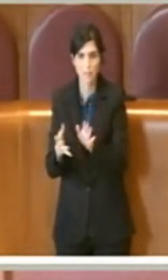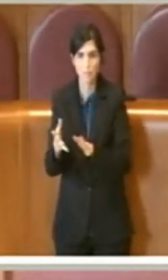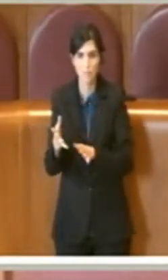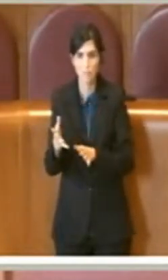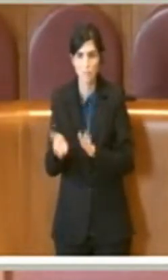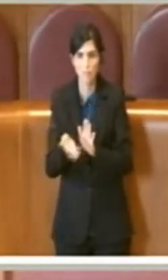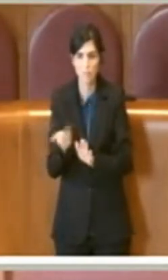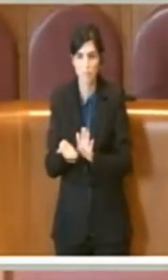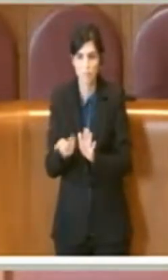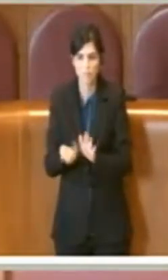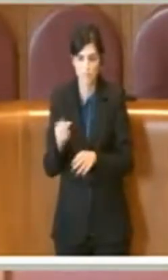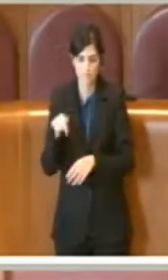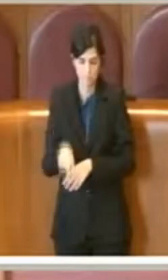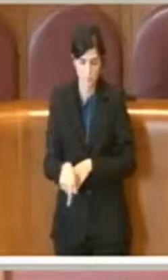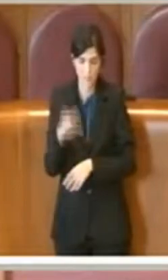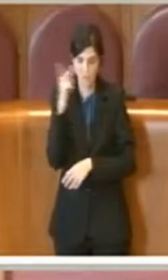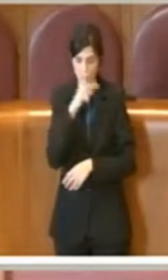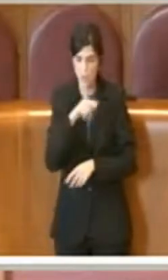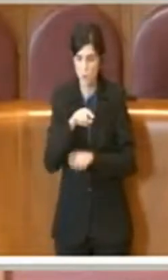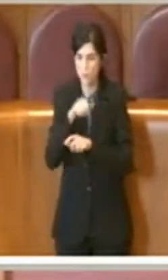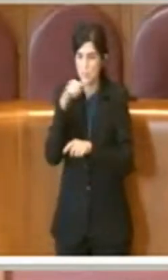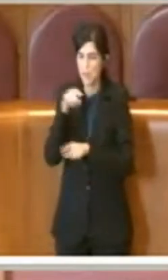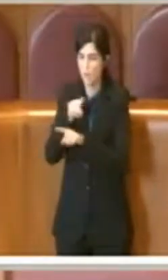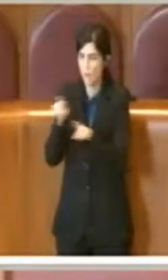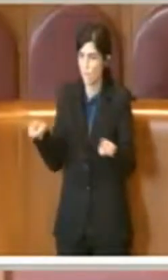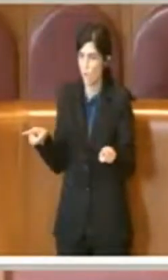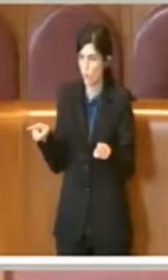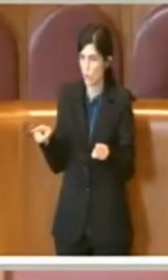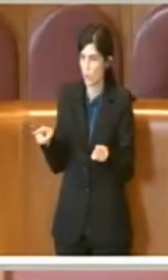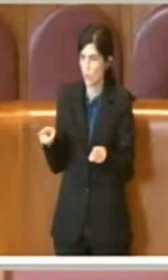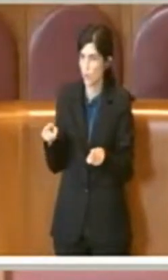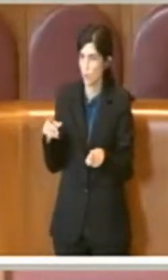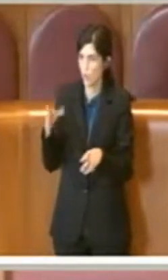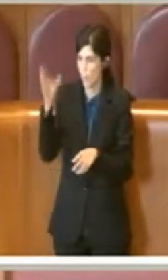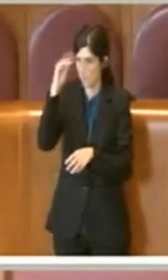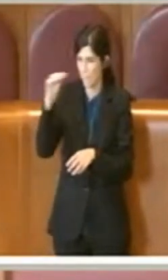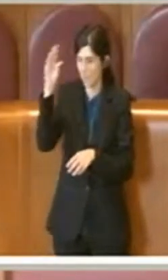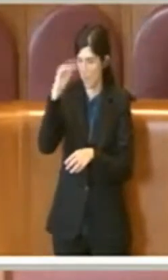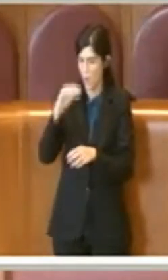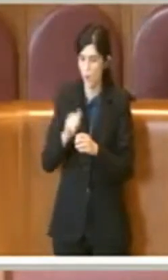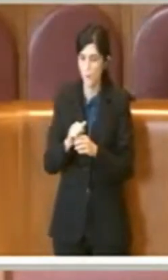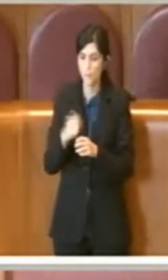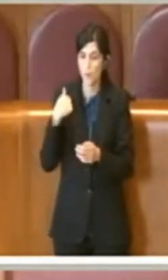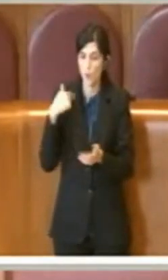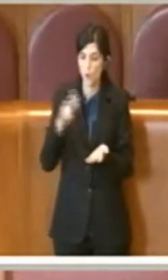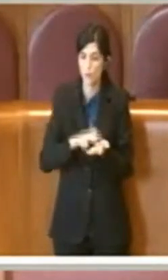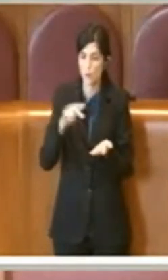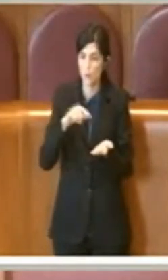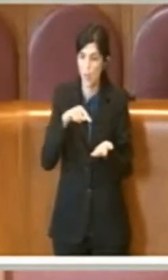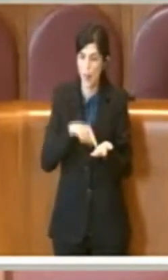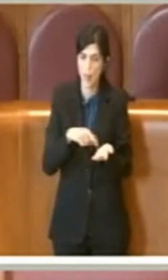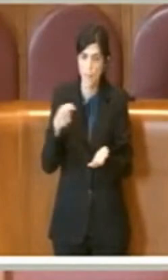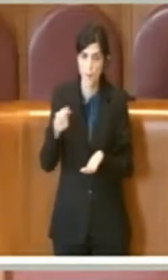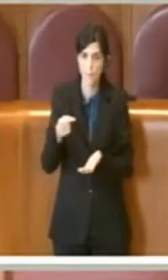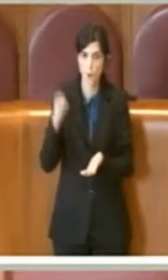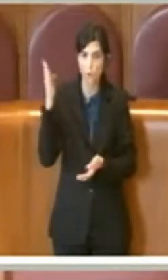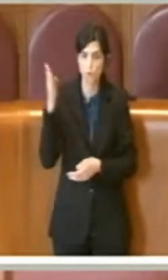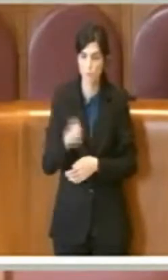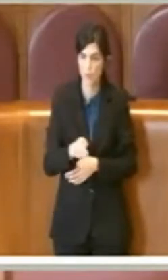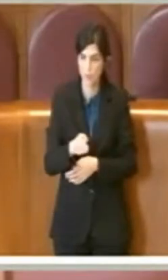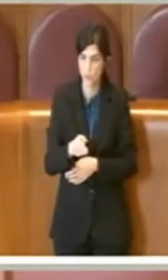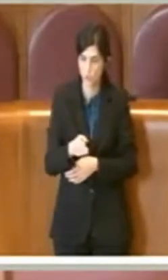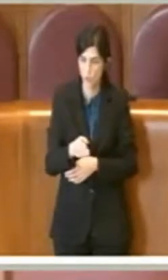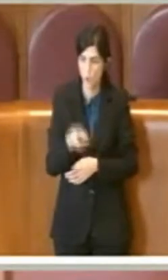un po di cosine del tipo se io metto in una delibera non superiore ad un importo fisso già